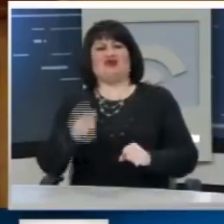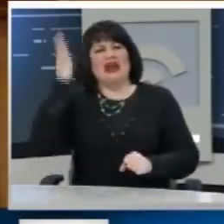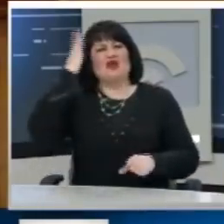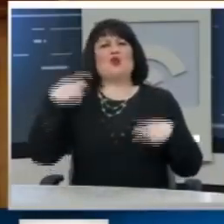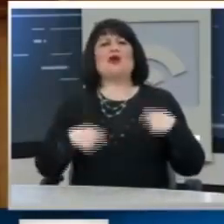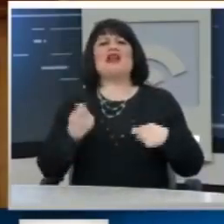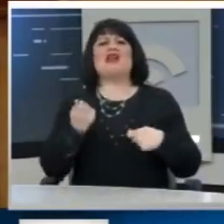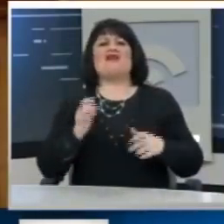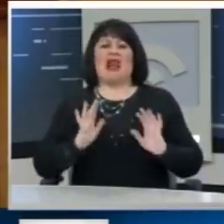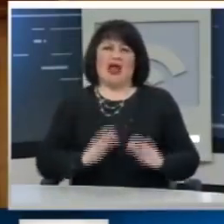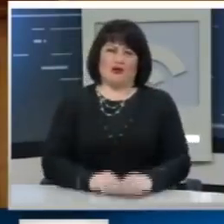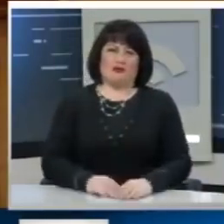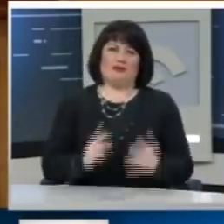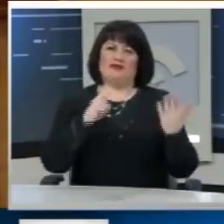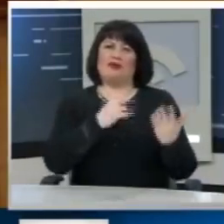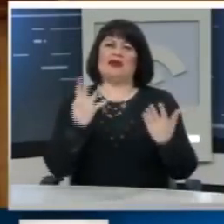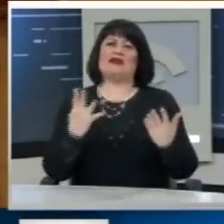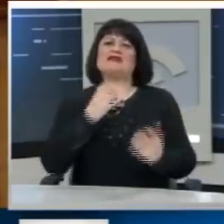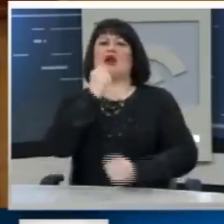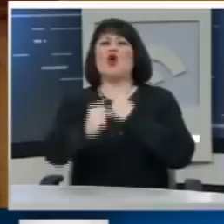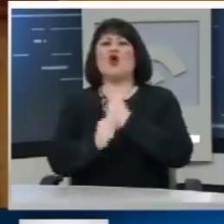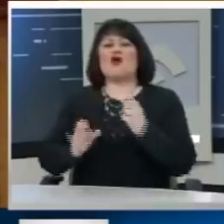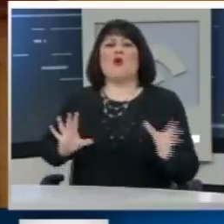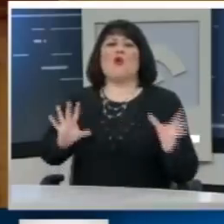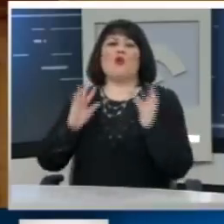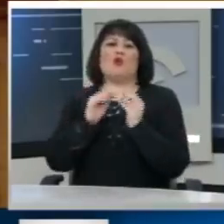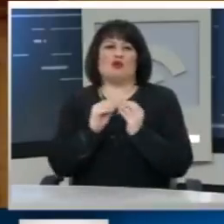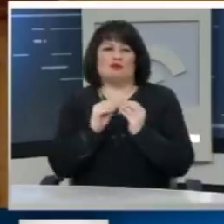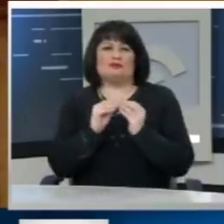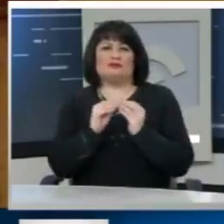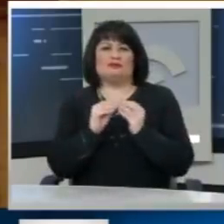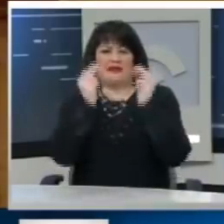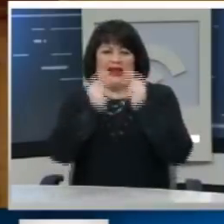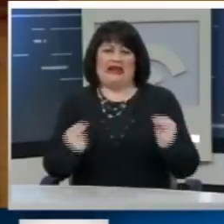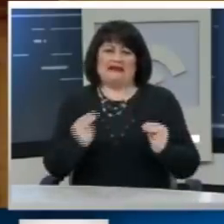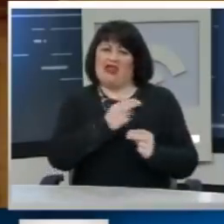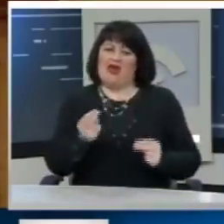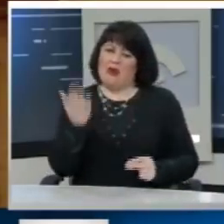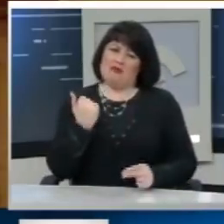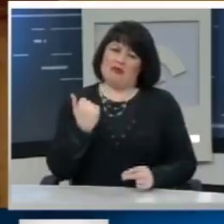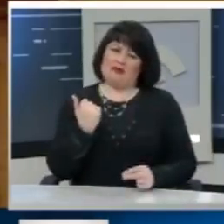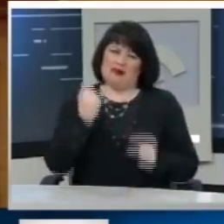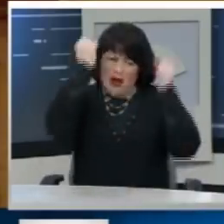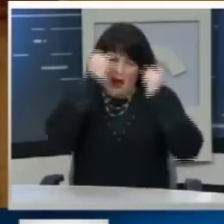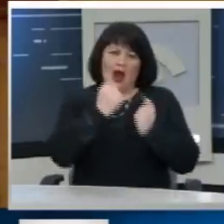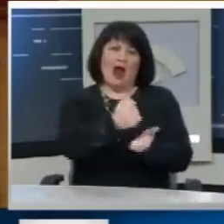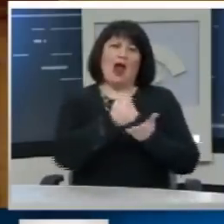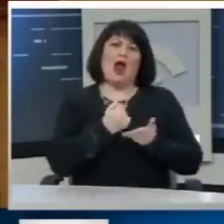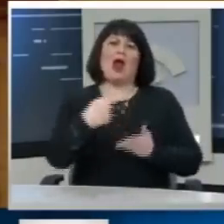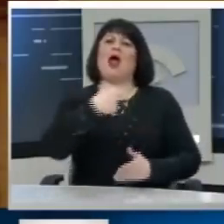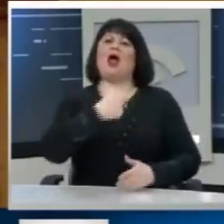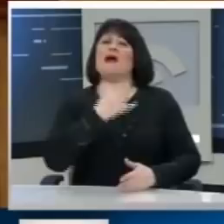κεφαλαίου. 74 χρόνια λοιπόν δεν έχει λυθεί το θέμα των αποζημιώσεων. Γιατί